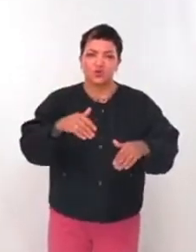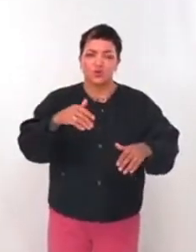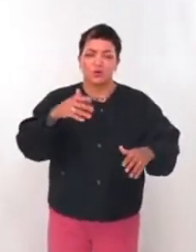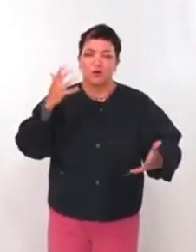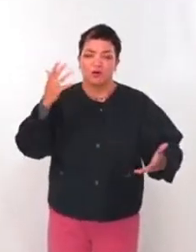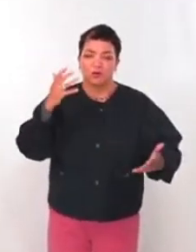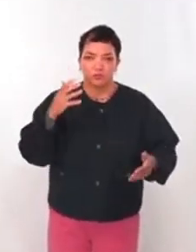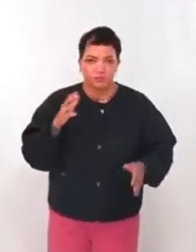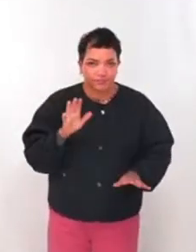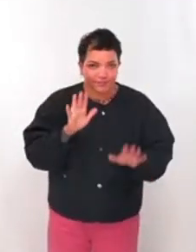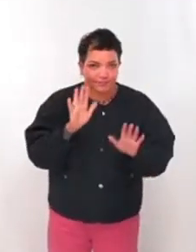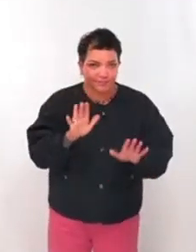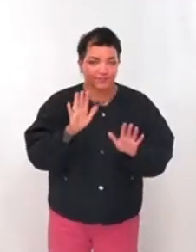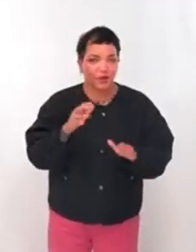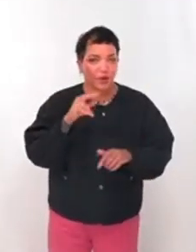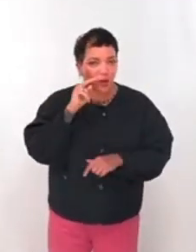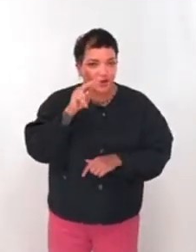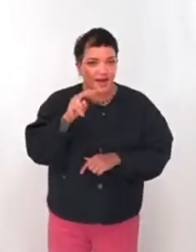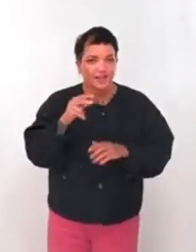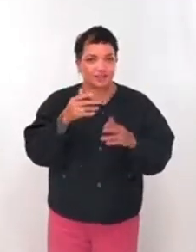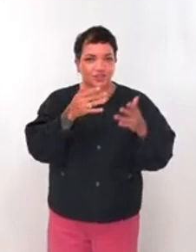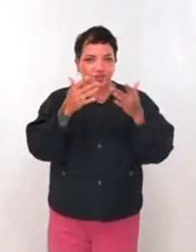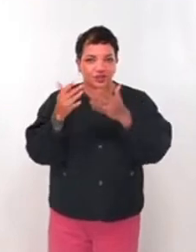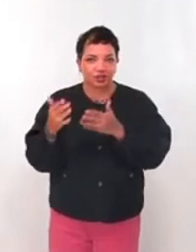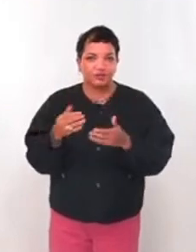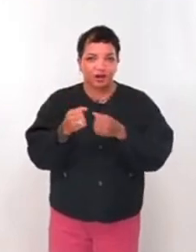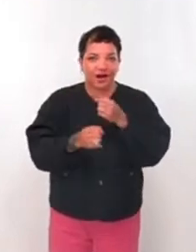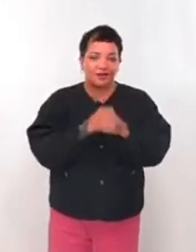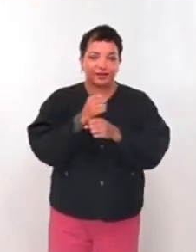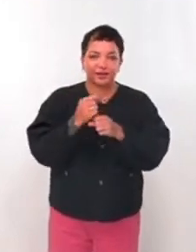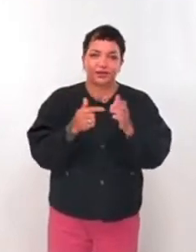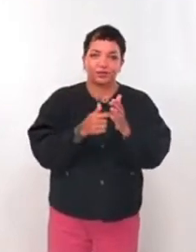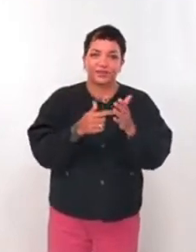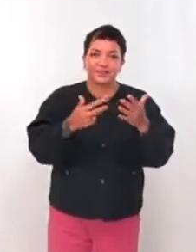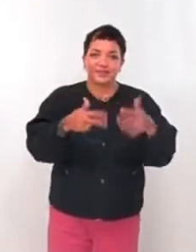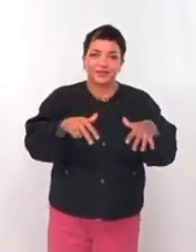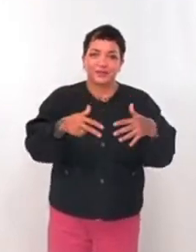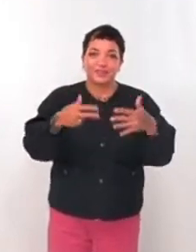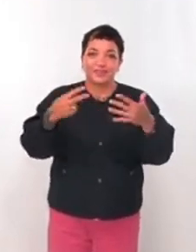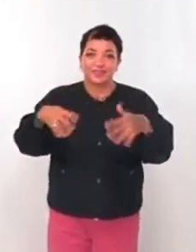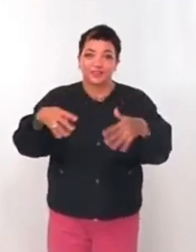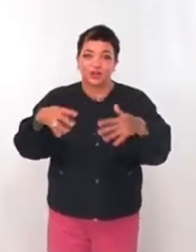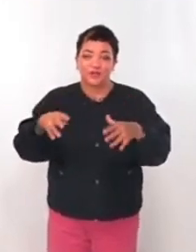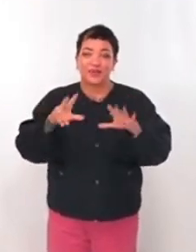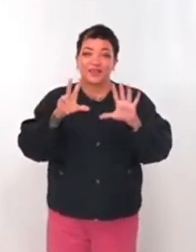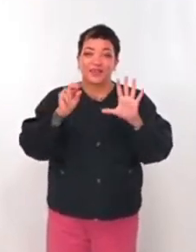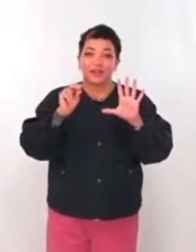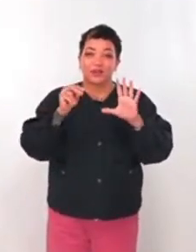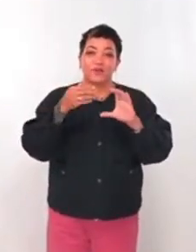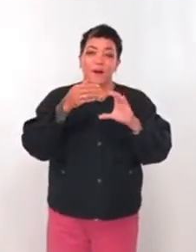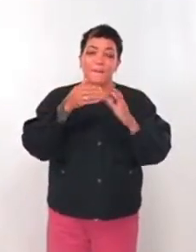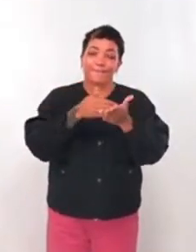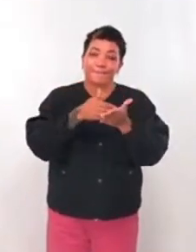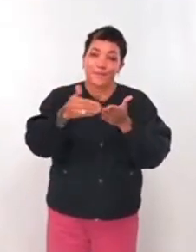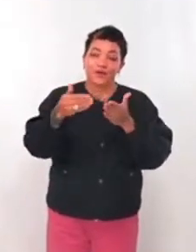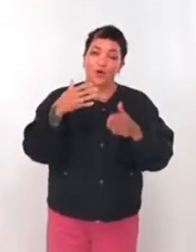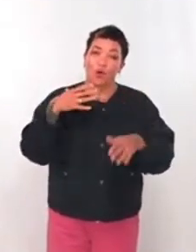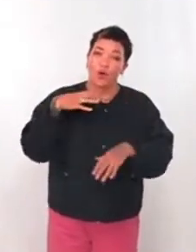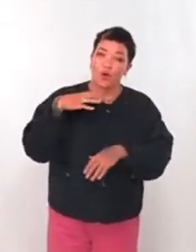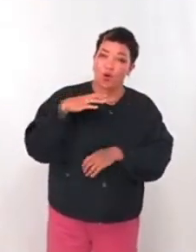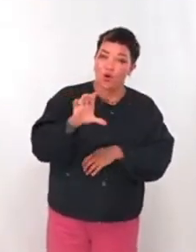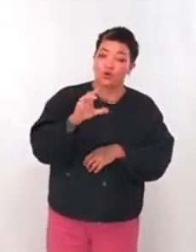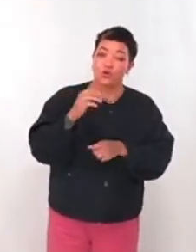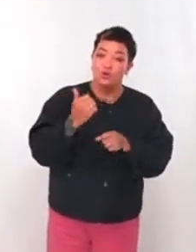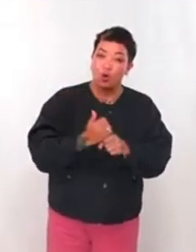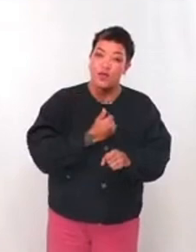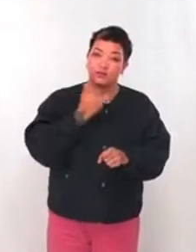de 2018-2019. On était à 80 millions d'investissements tous les ans.